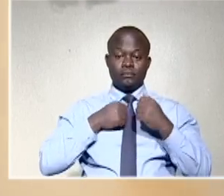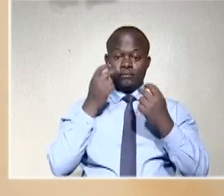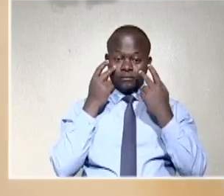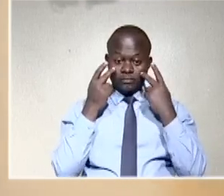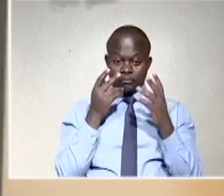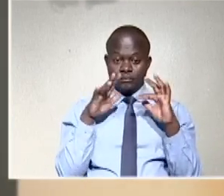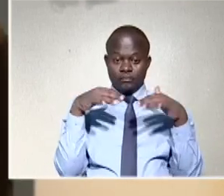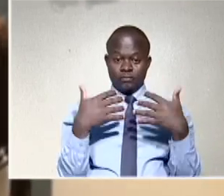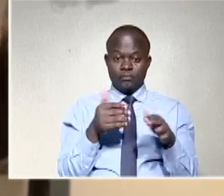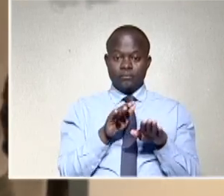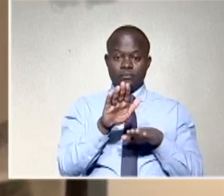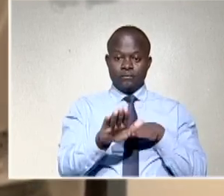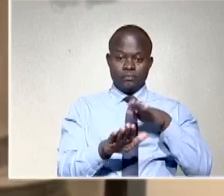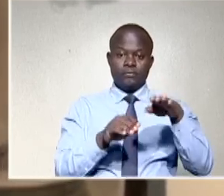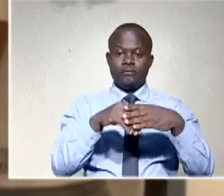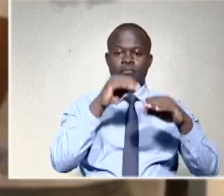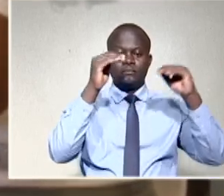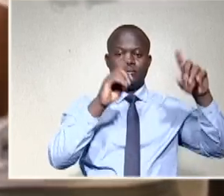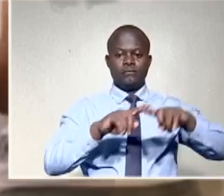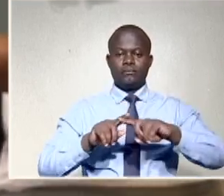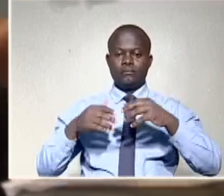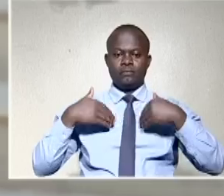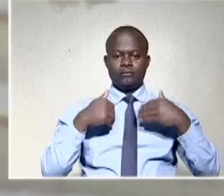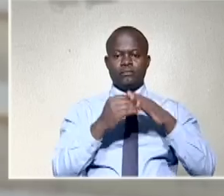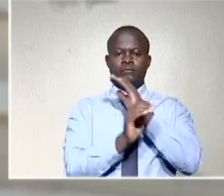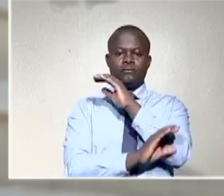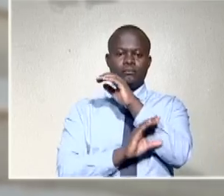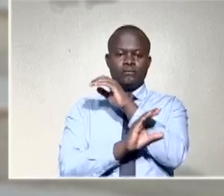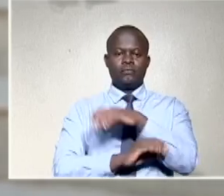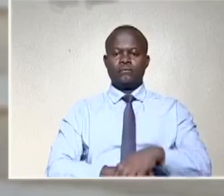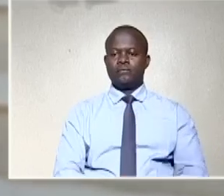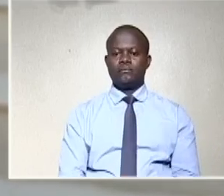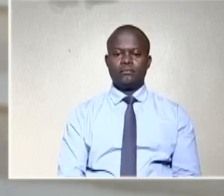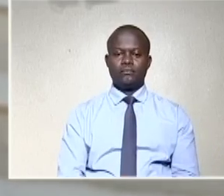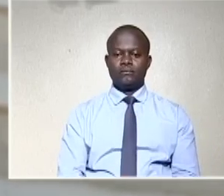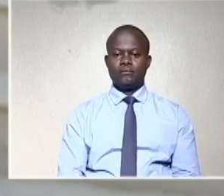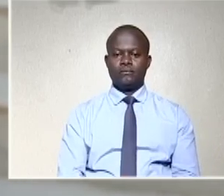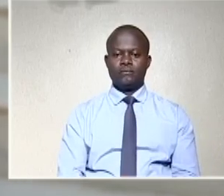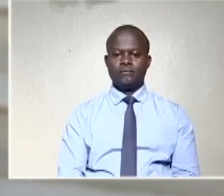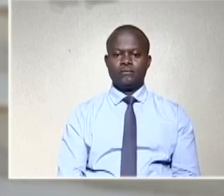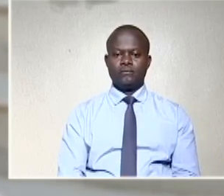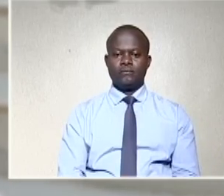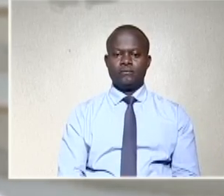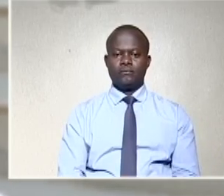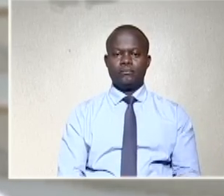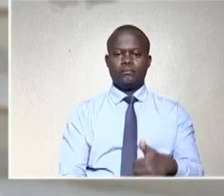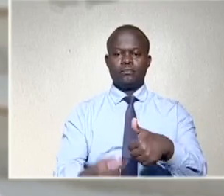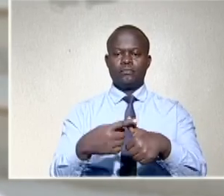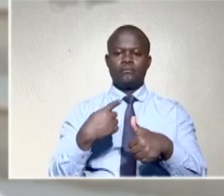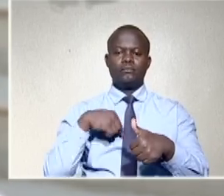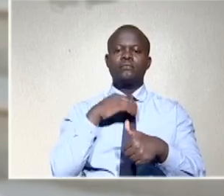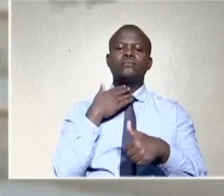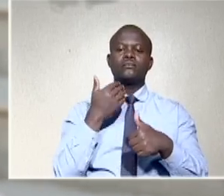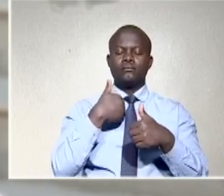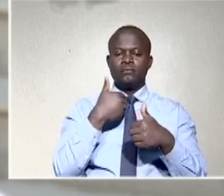rukirebera intambwe imaze guterwa mu nzego zitandukanye z'ubuzima bw'igihugu First of all, I would like to say that the discussion was amazing. Mbere na mbere ndashaka kuvuga